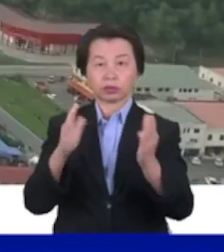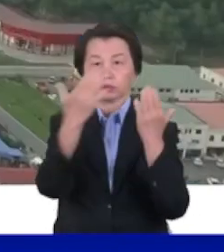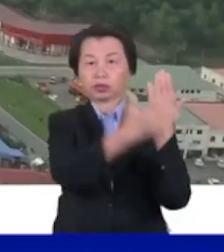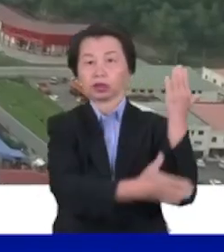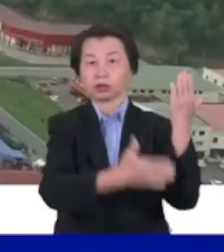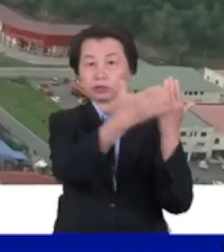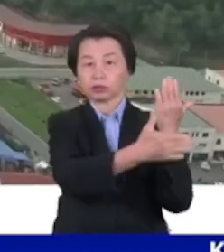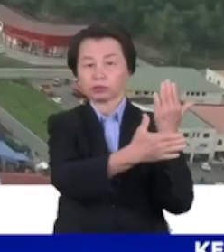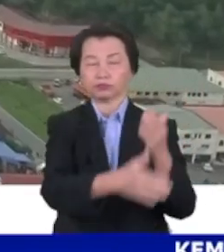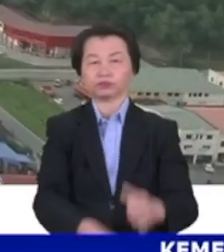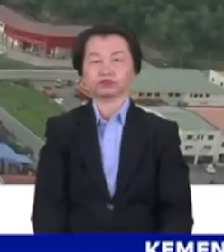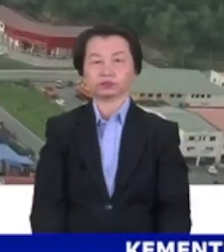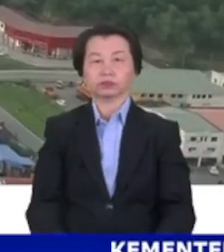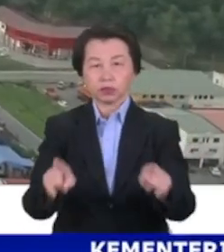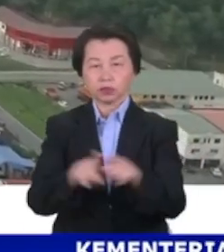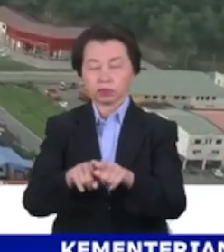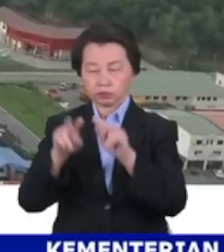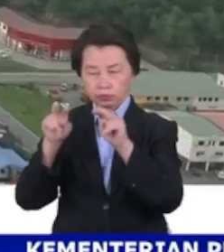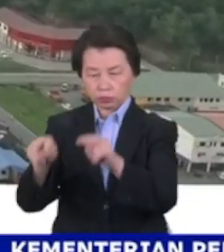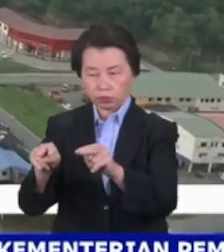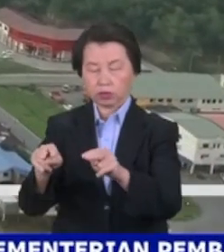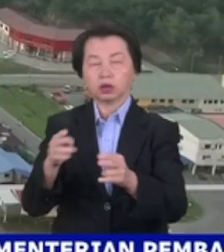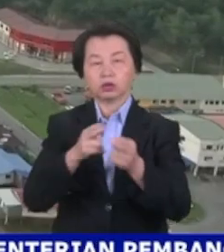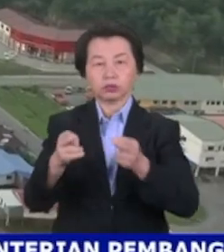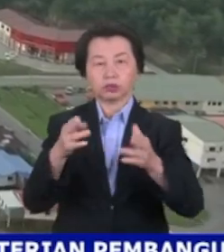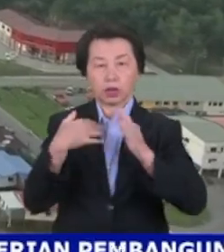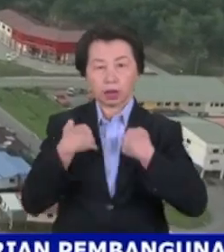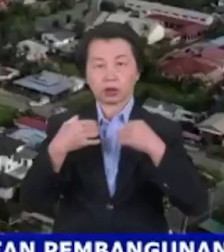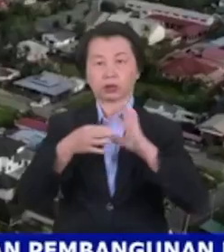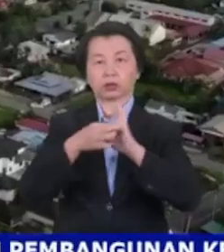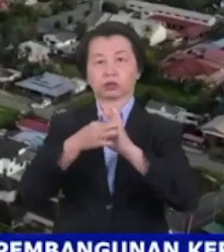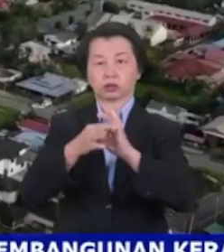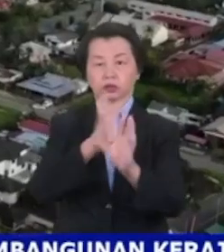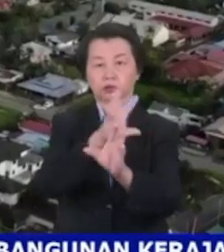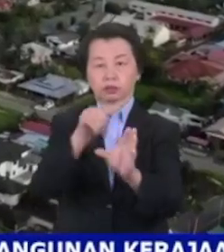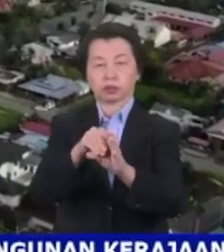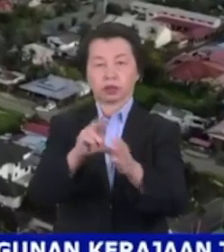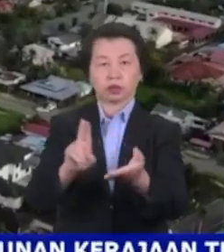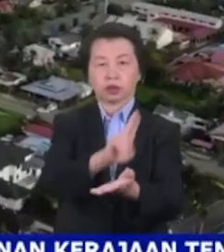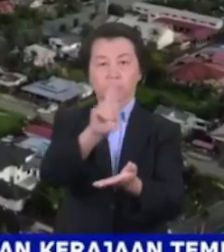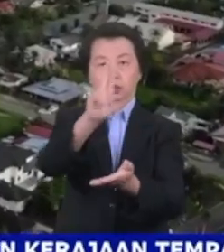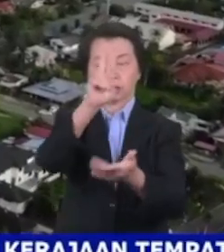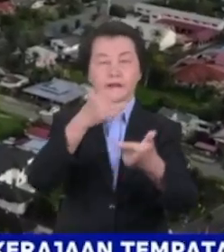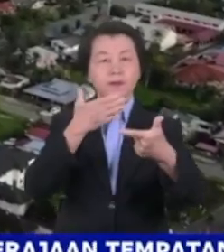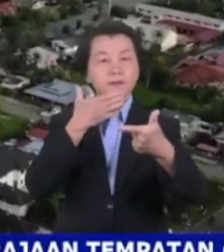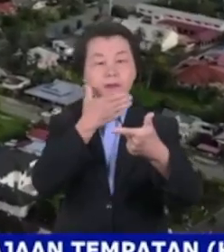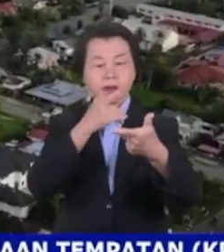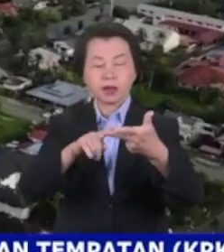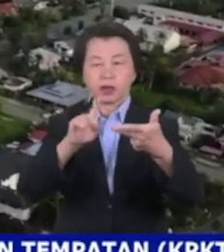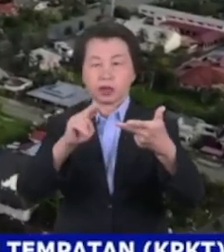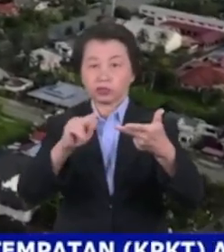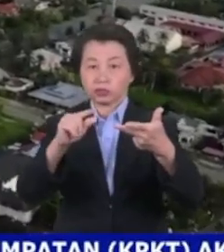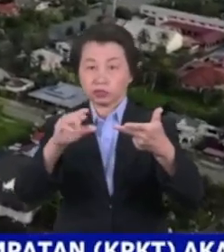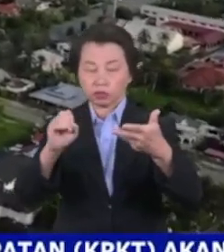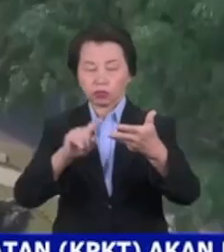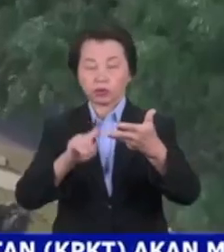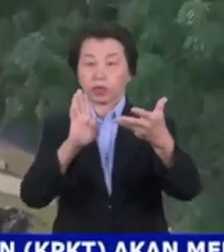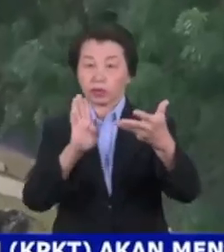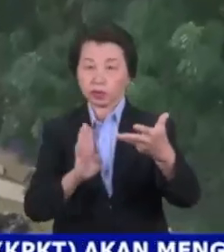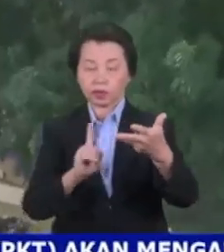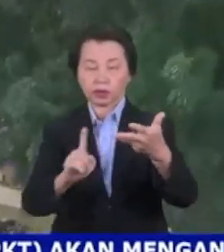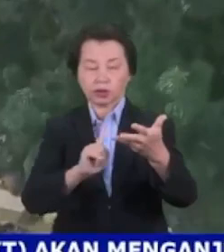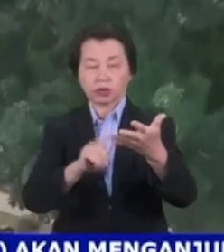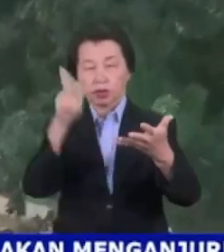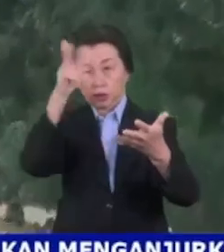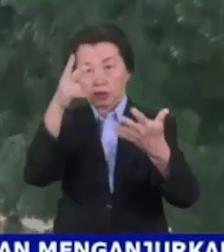Semenanjung. Turut diteliti usaha mewujudkan kerjasama membabitkan universiti, belia, badan Islam, NGO dan